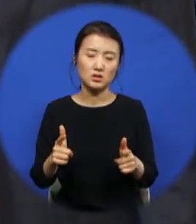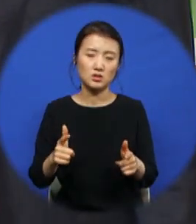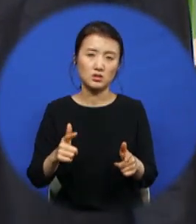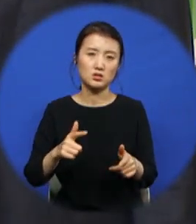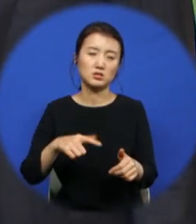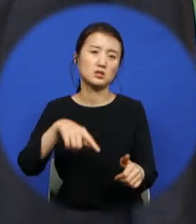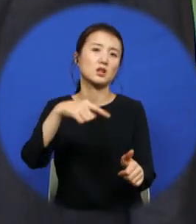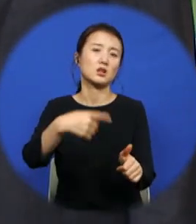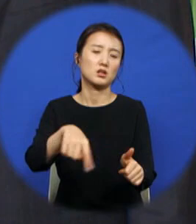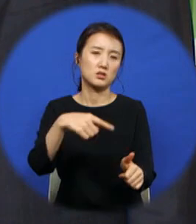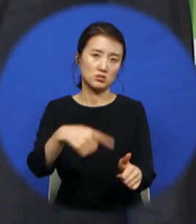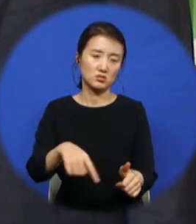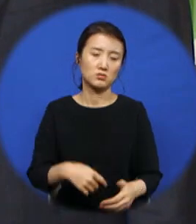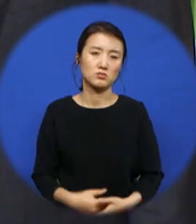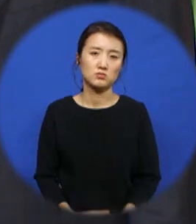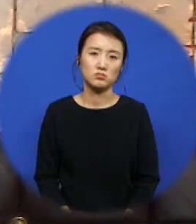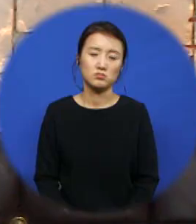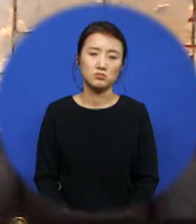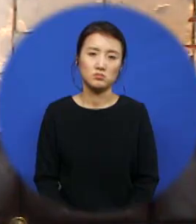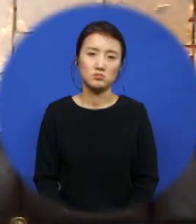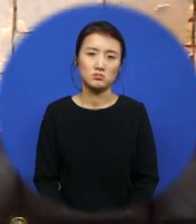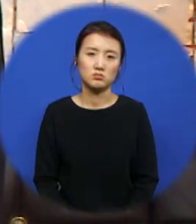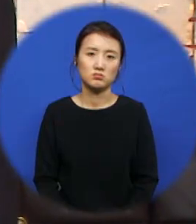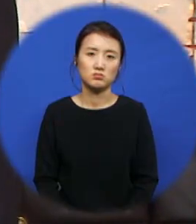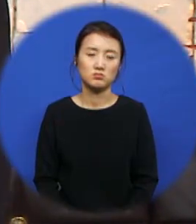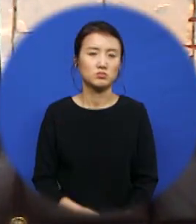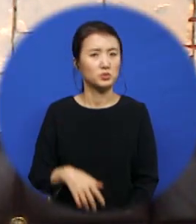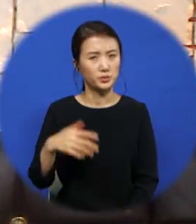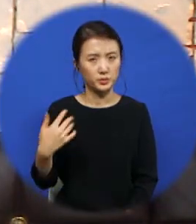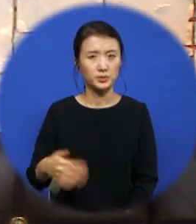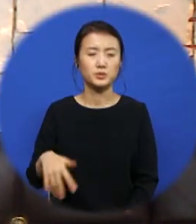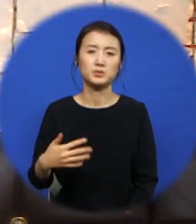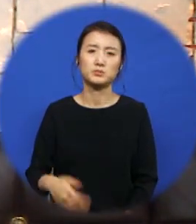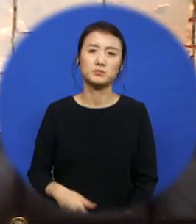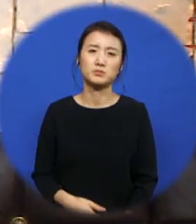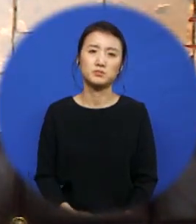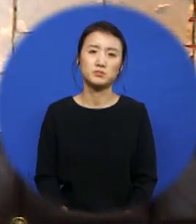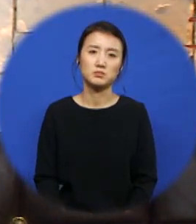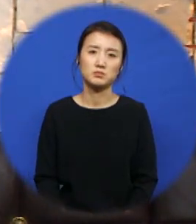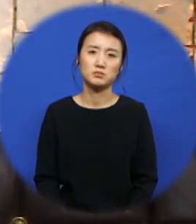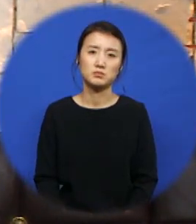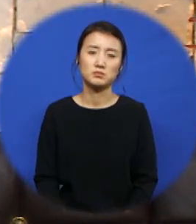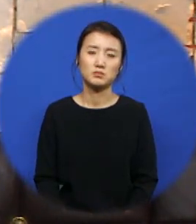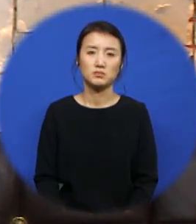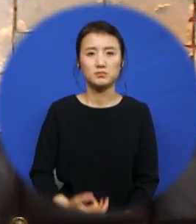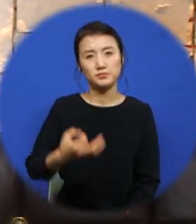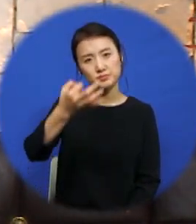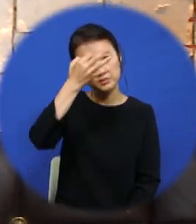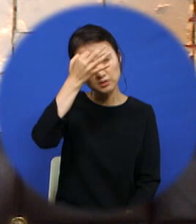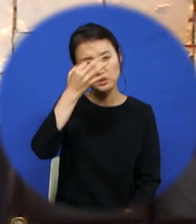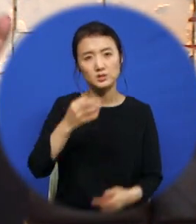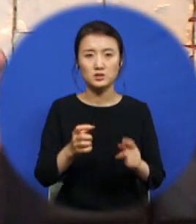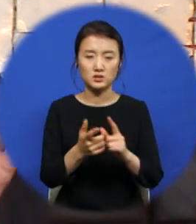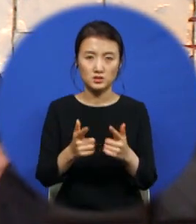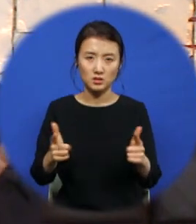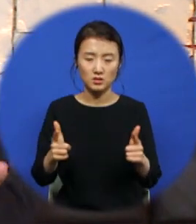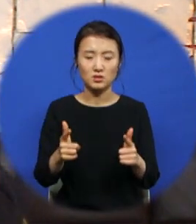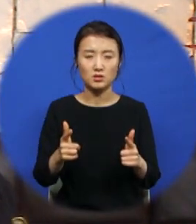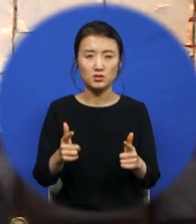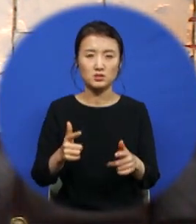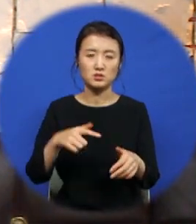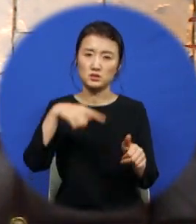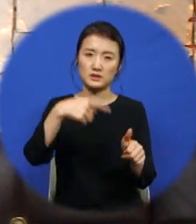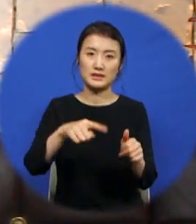겁니다 따다 줘 예 기술이라 실험 그 기능을 가르치지 않으면